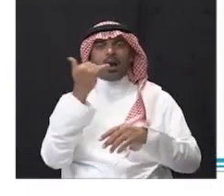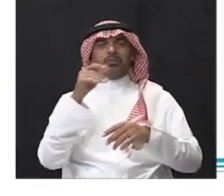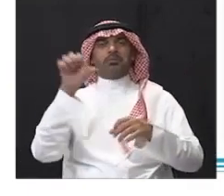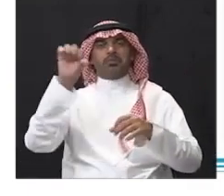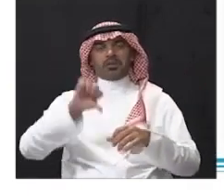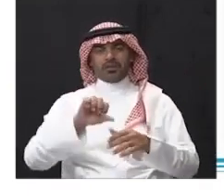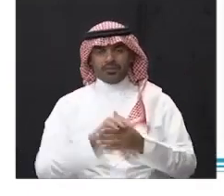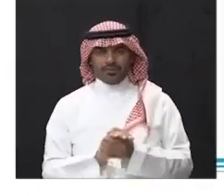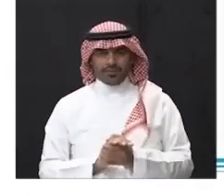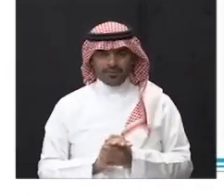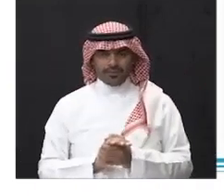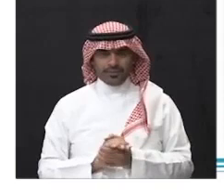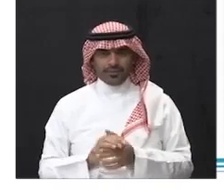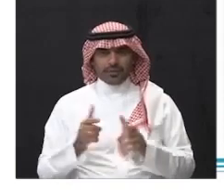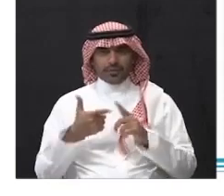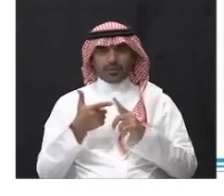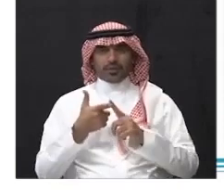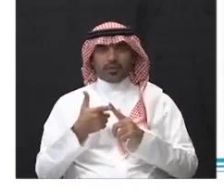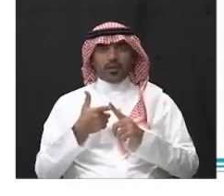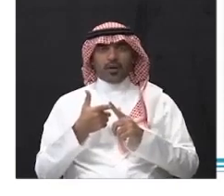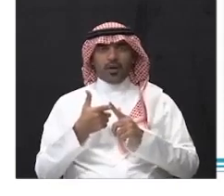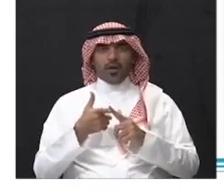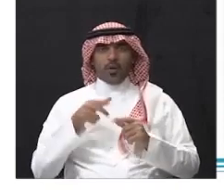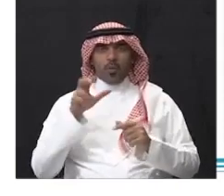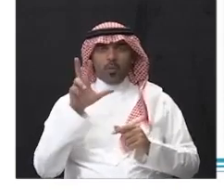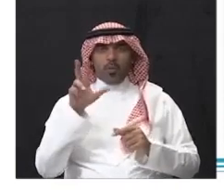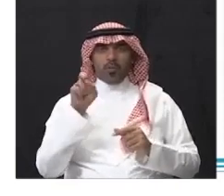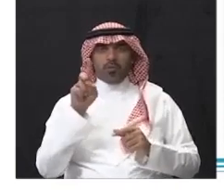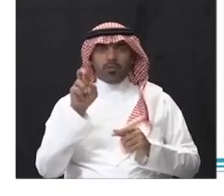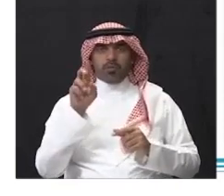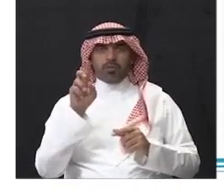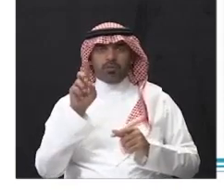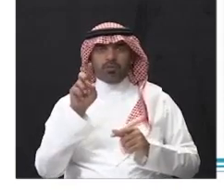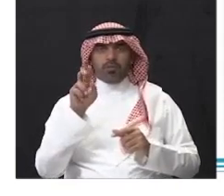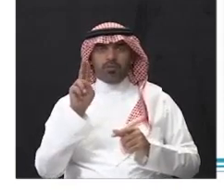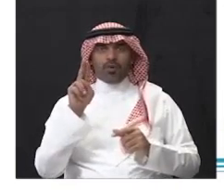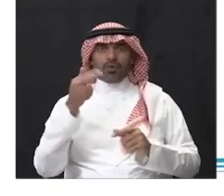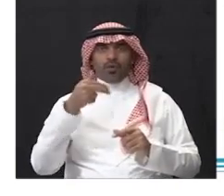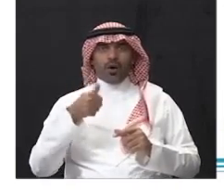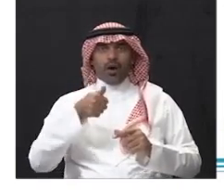ثالثاً، إضعاف دولة المماليك وهو ما أدى إلى سقوطها.